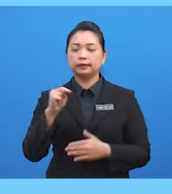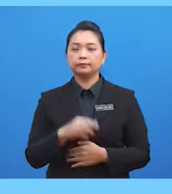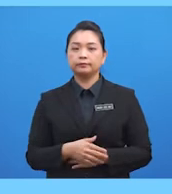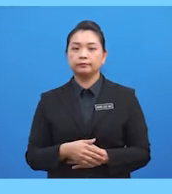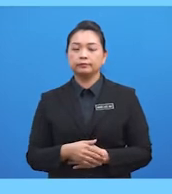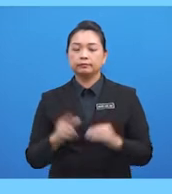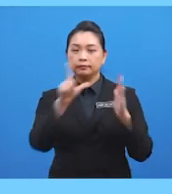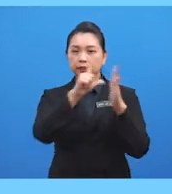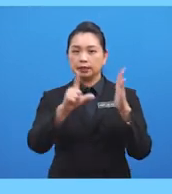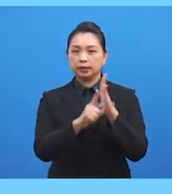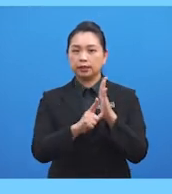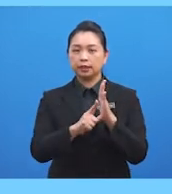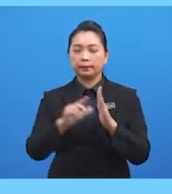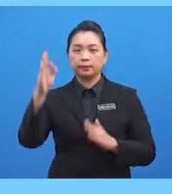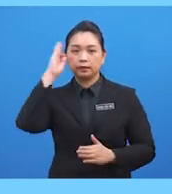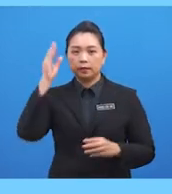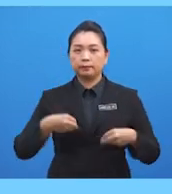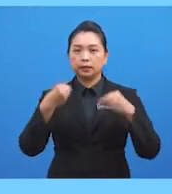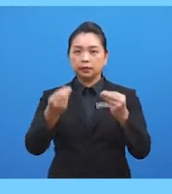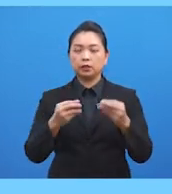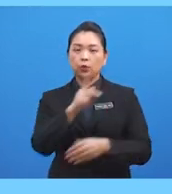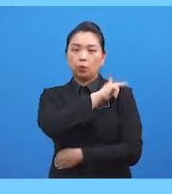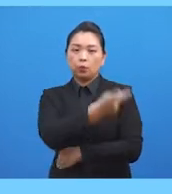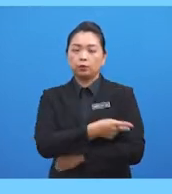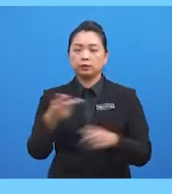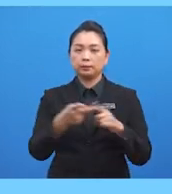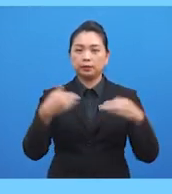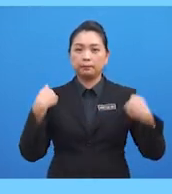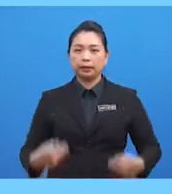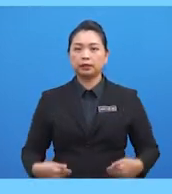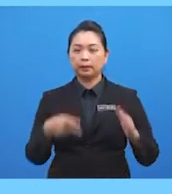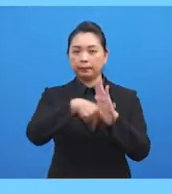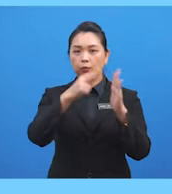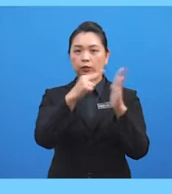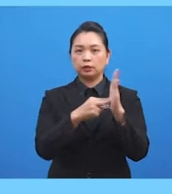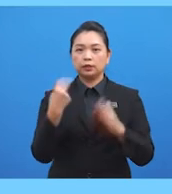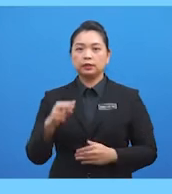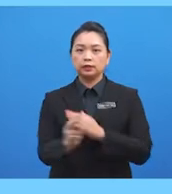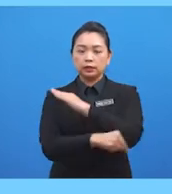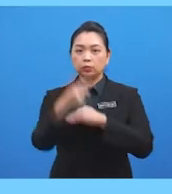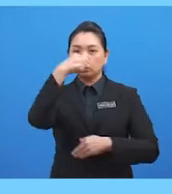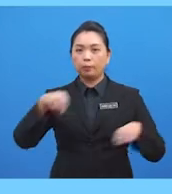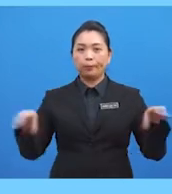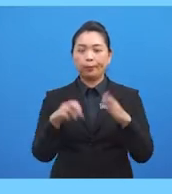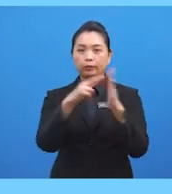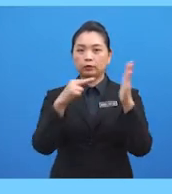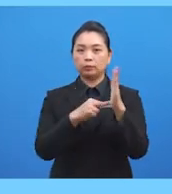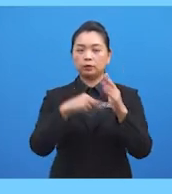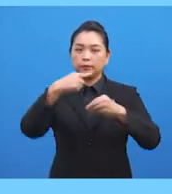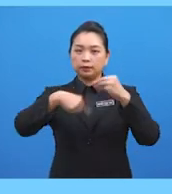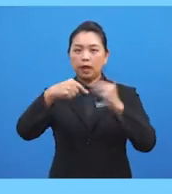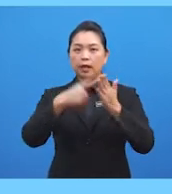Perlembagaan Persekutuan memberi kuasa kepada Badan Perundangan Negeri untuk membuat undang-undang